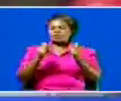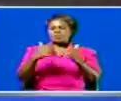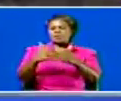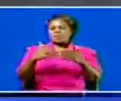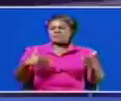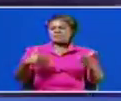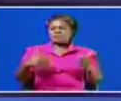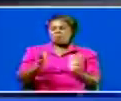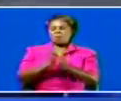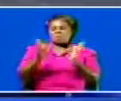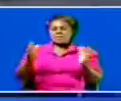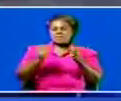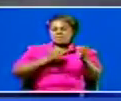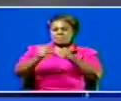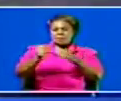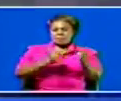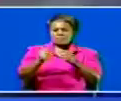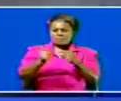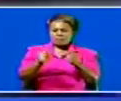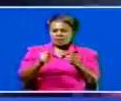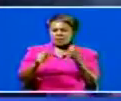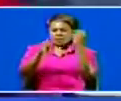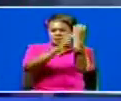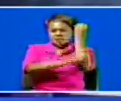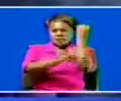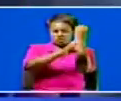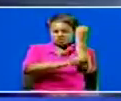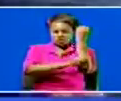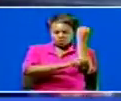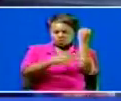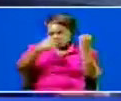kuanza kwa ligi kuu ya ndondi nchini. Moses Wakhisi,